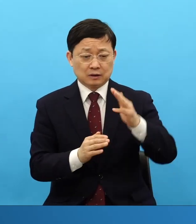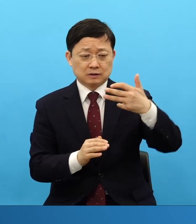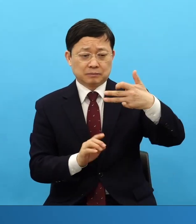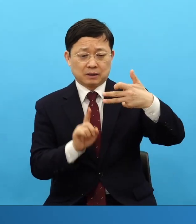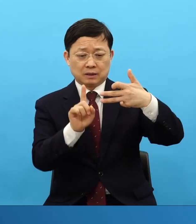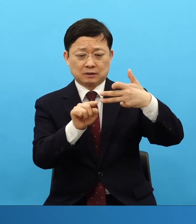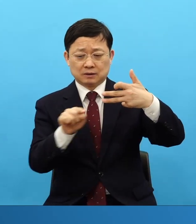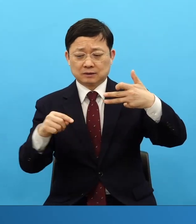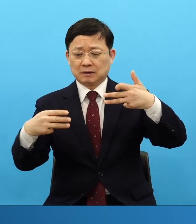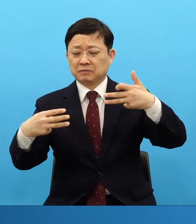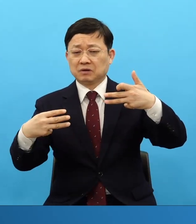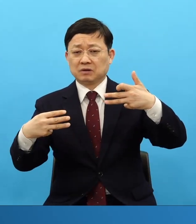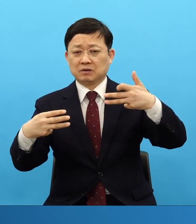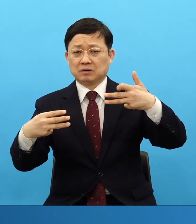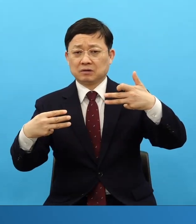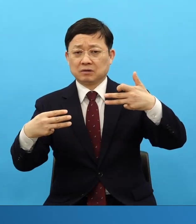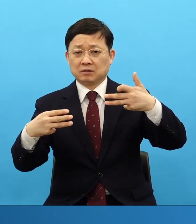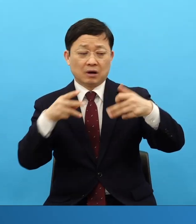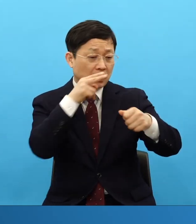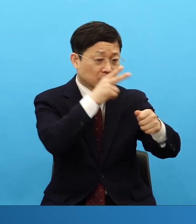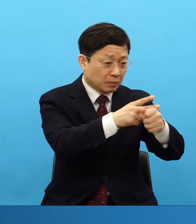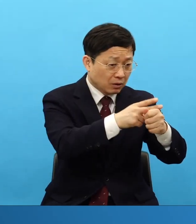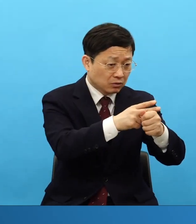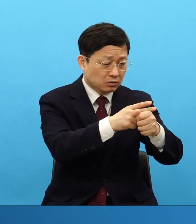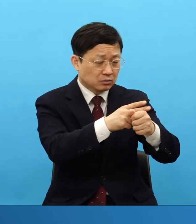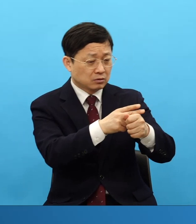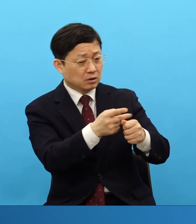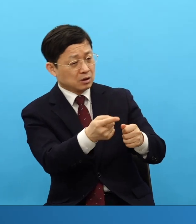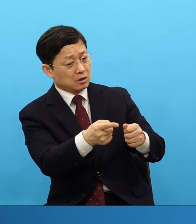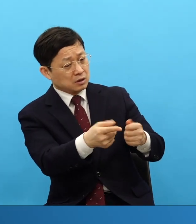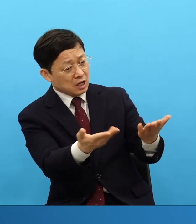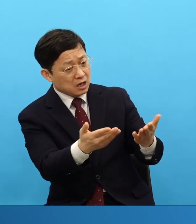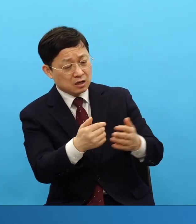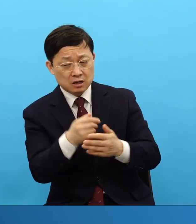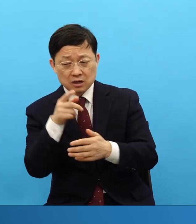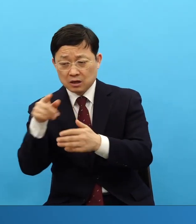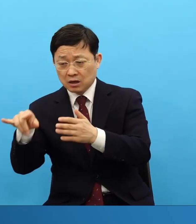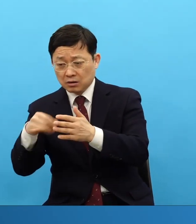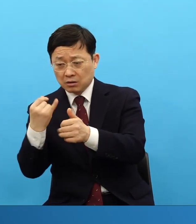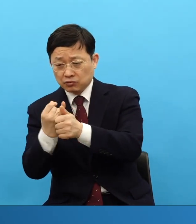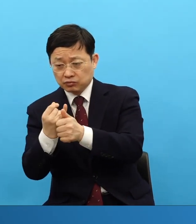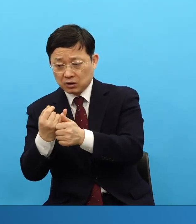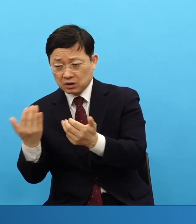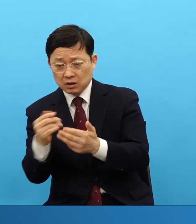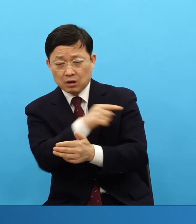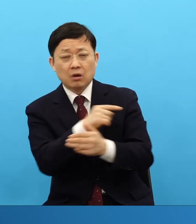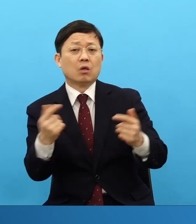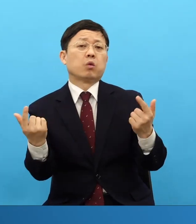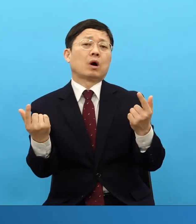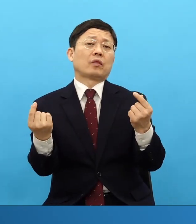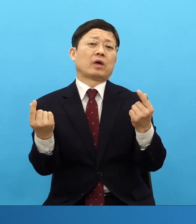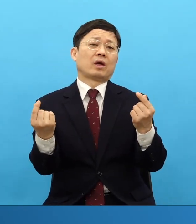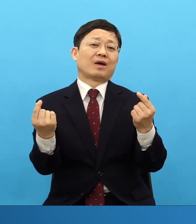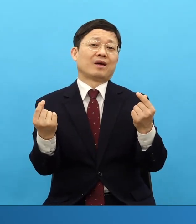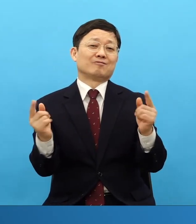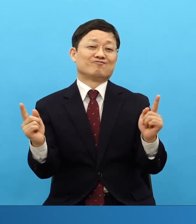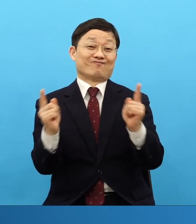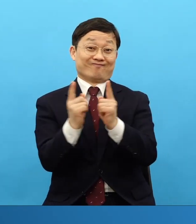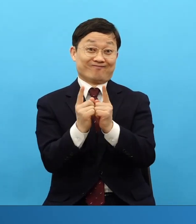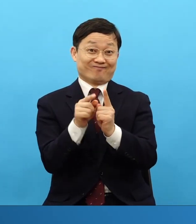3절에 보니까 만났는데 업이 같아. In Acts 18, verse 1 through 3, they met and the job was the